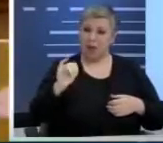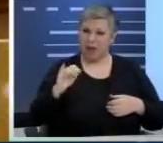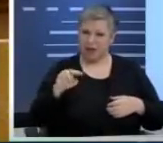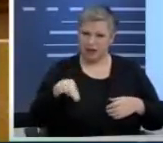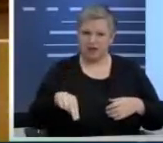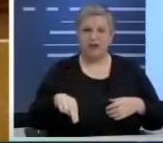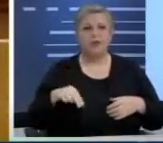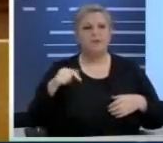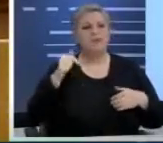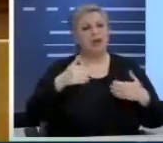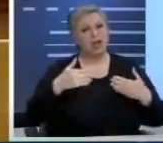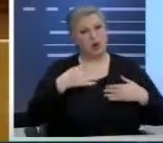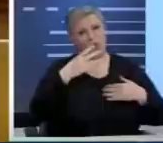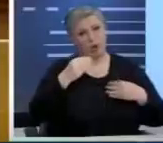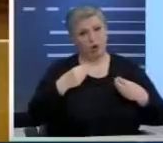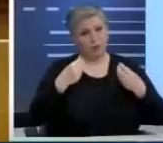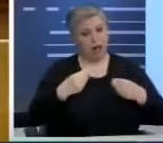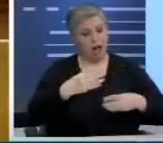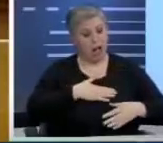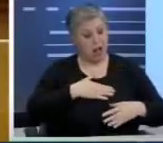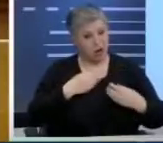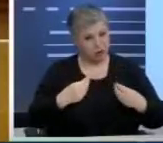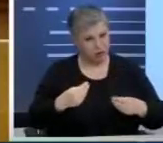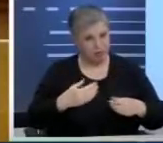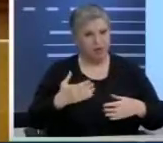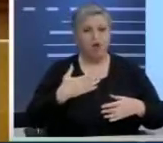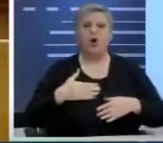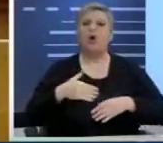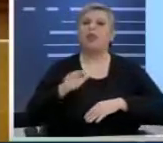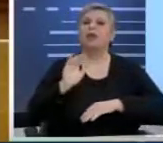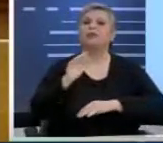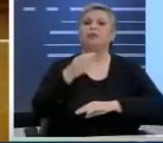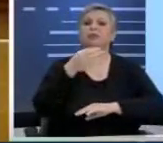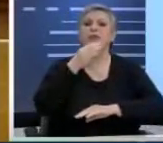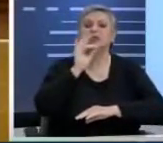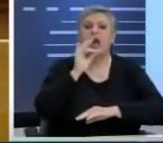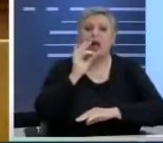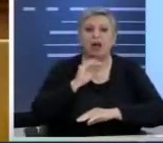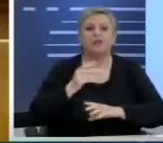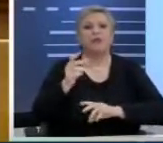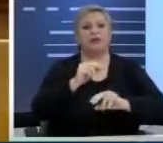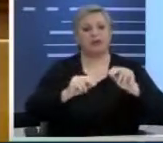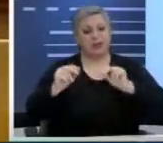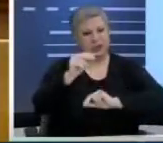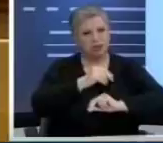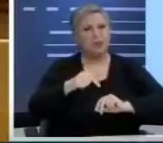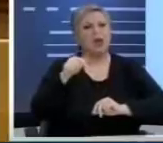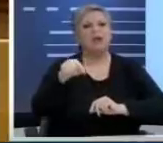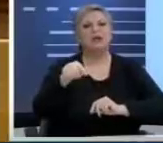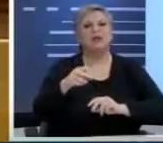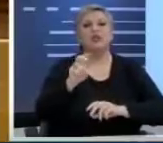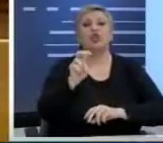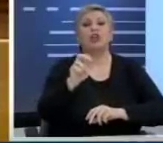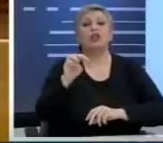τον φέρω, γιατί είμαι και καλός άνθρωπος, να πιούμε ένα καφέ, να καλέσω και τον Χρήστο τον Μαντά που είναι ειδικός, να συζητήσουμε γιατί θεωρεί ότι